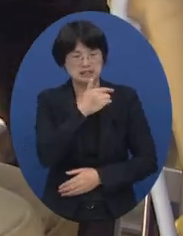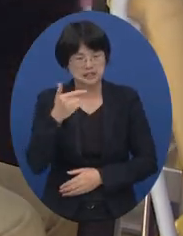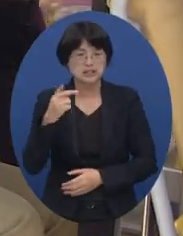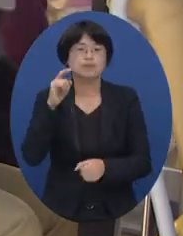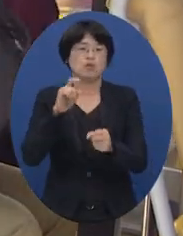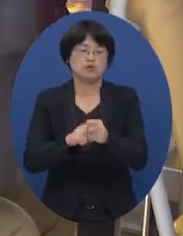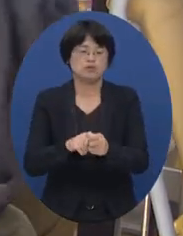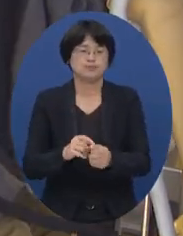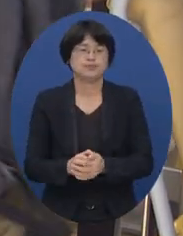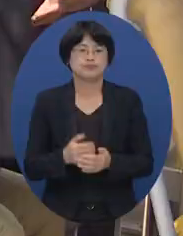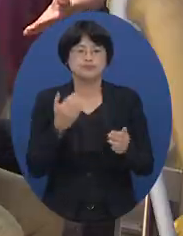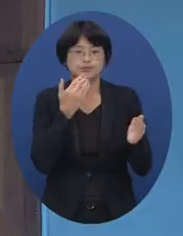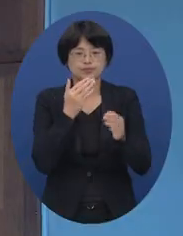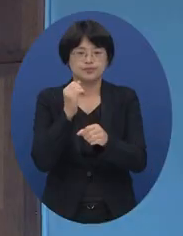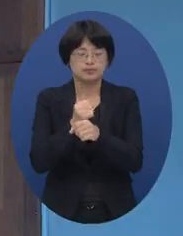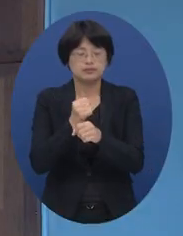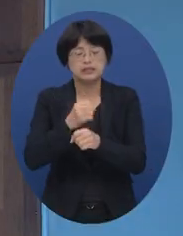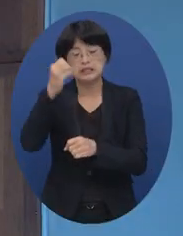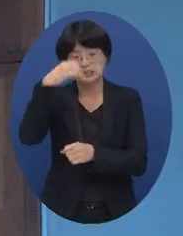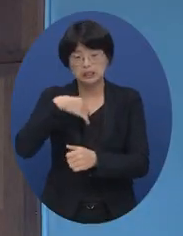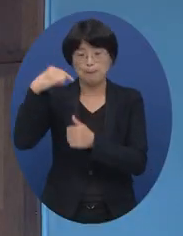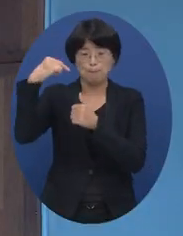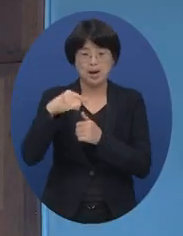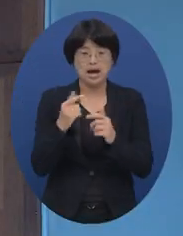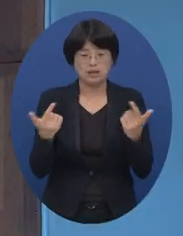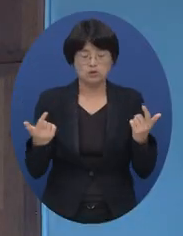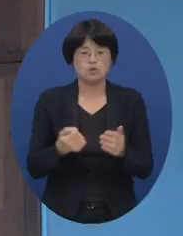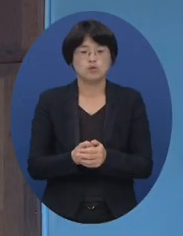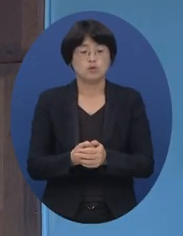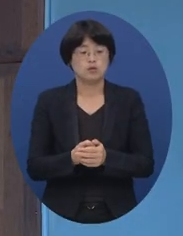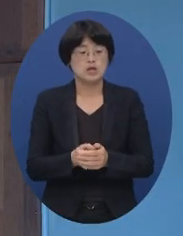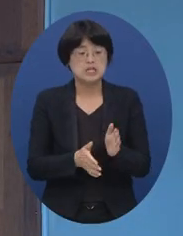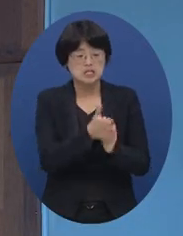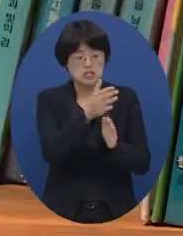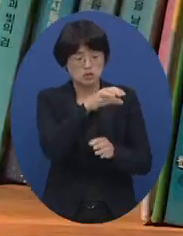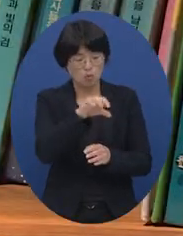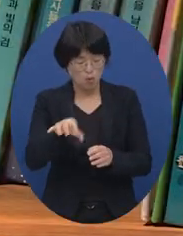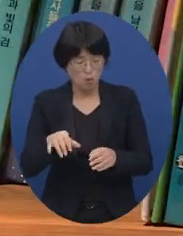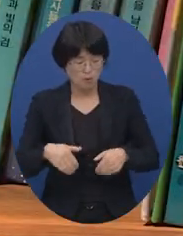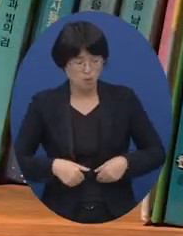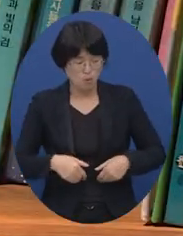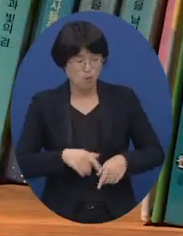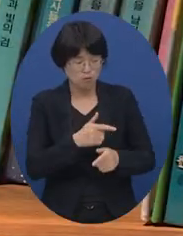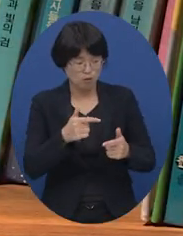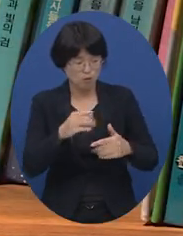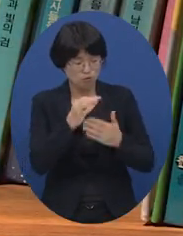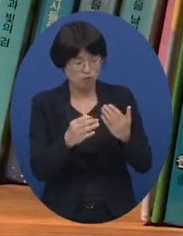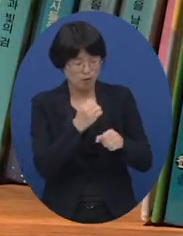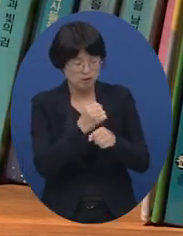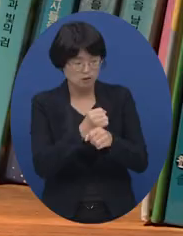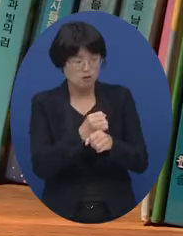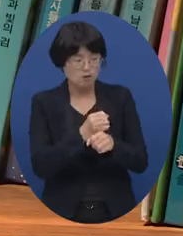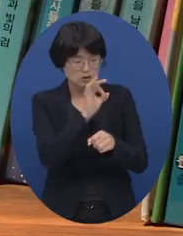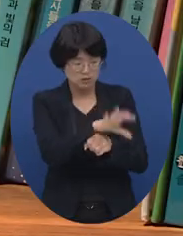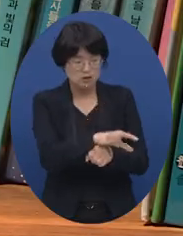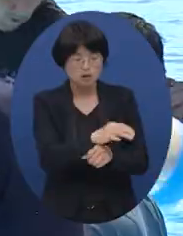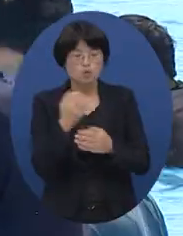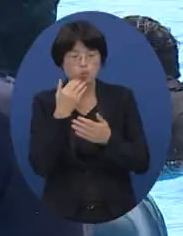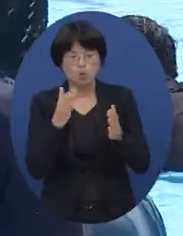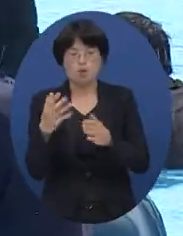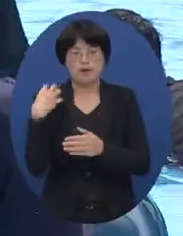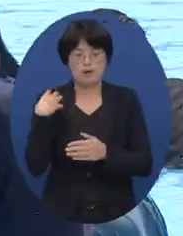의도. 도가 만든 정책을 일방적으로 따르는 것에서 벗어나 시군도 필요하면 자유롭게 도 정책을 구매할 수